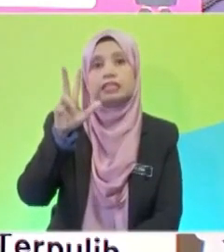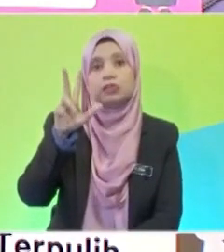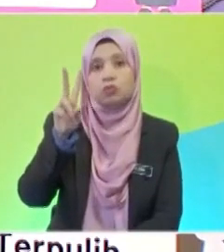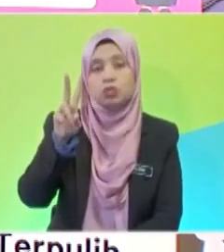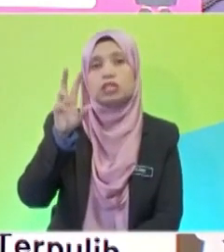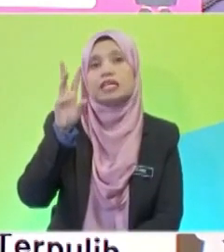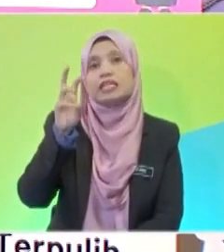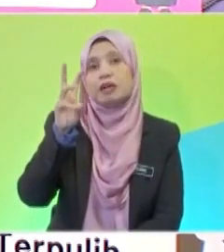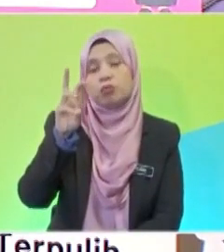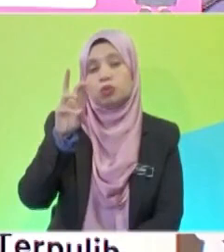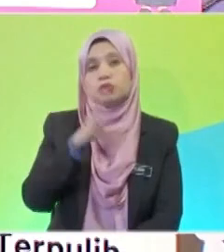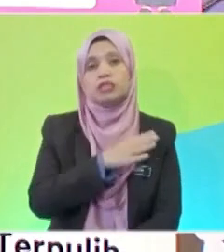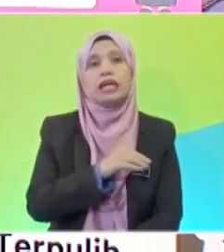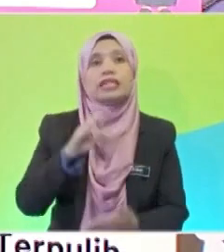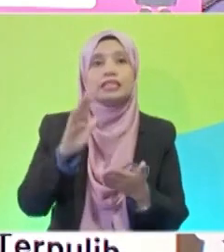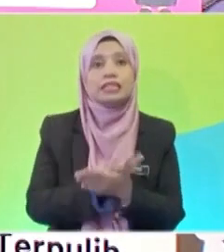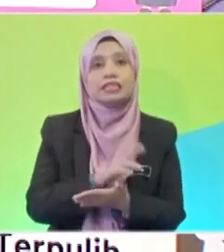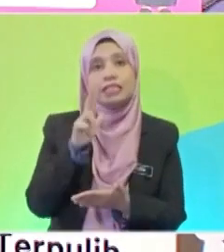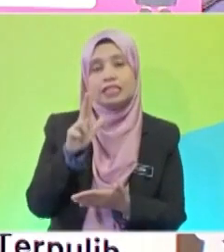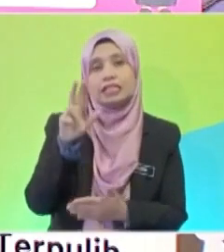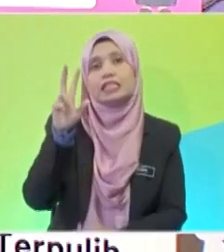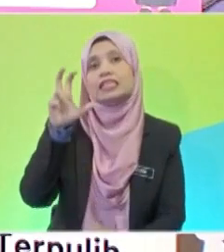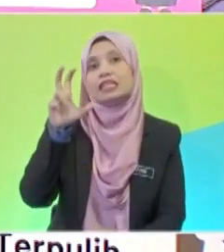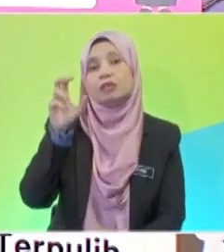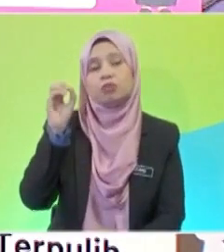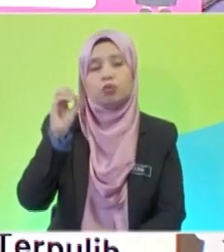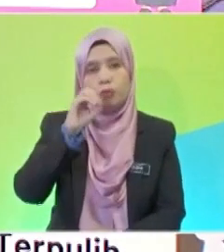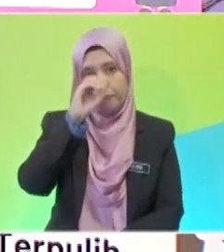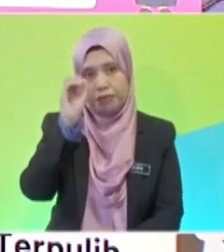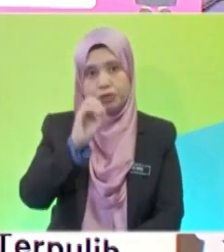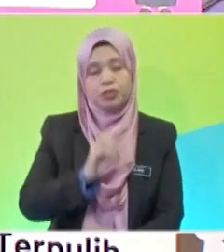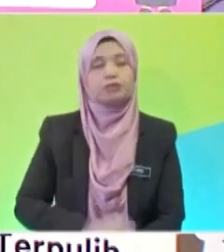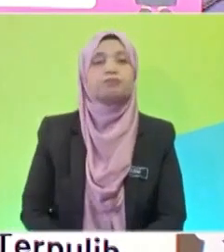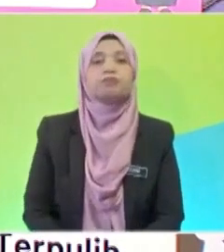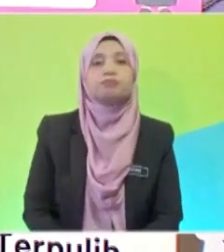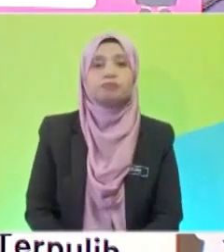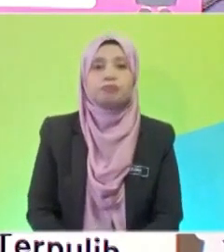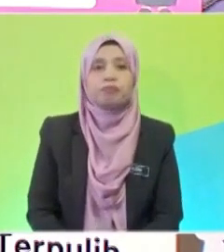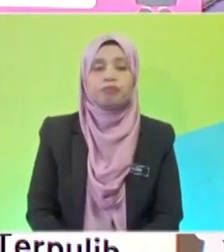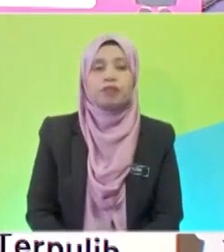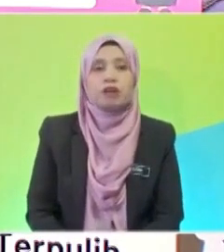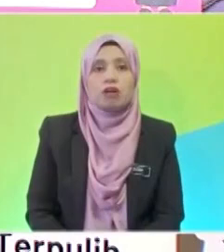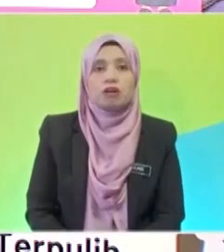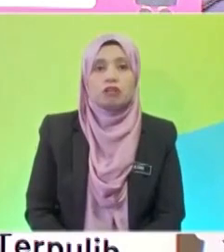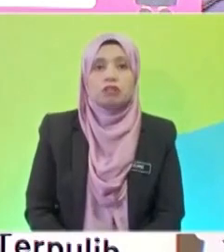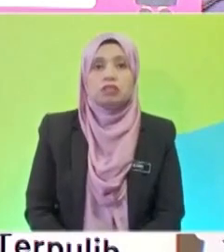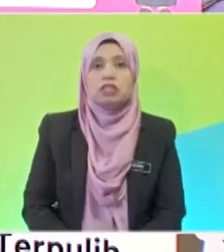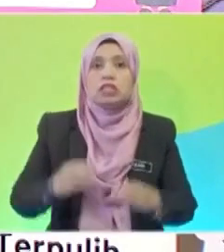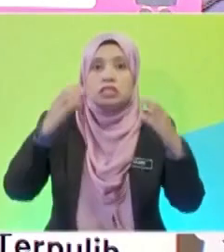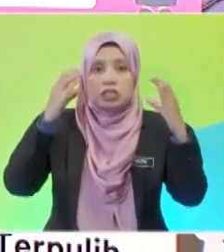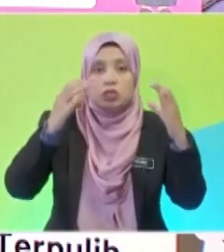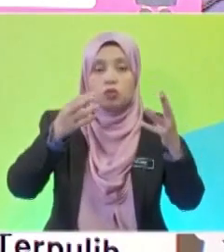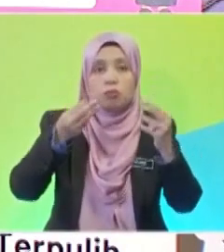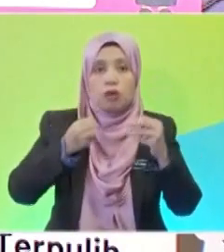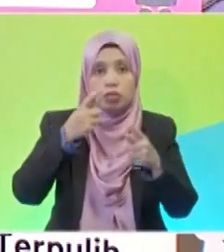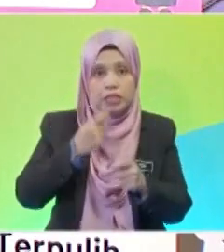ni 60 markah. Memang murid-murid kena jawab dengan baik. Baik. Okey. Apa yang cikgu ingin tekankan